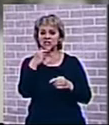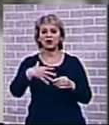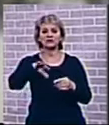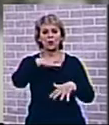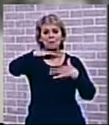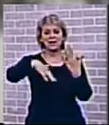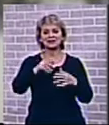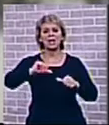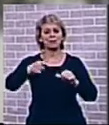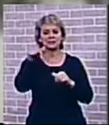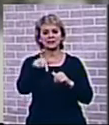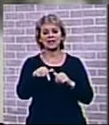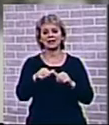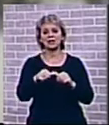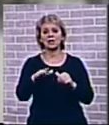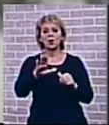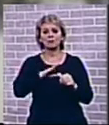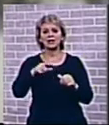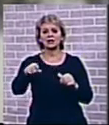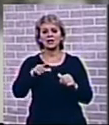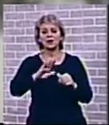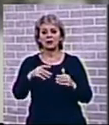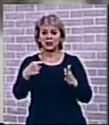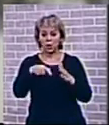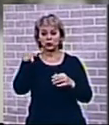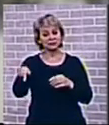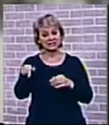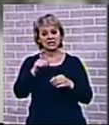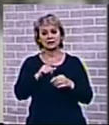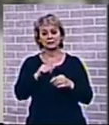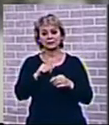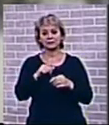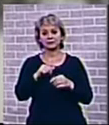это, бардак постоянно. Был постоянно накормлен.